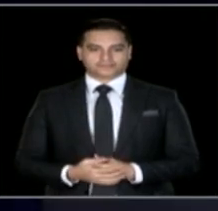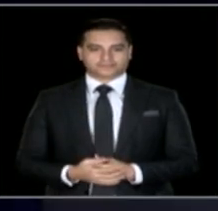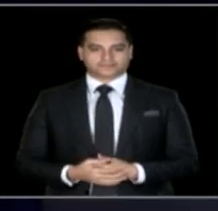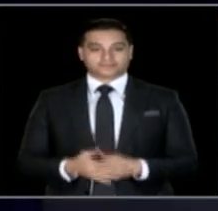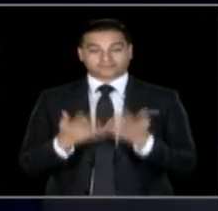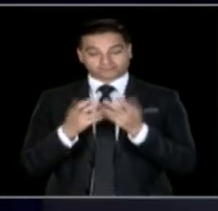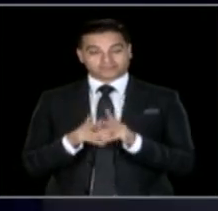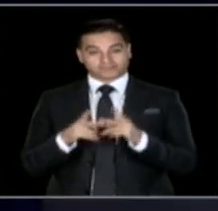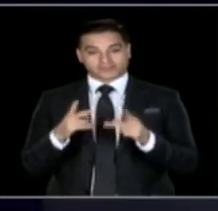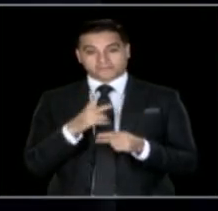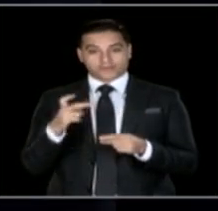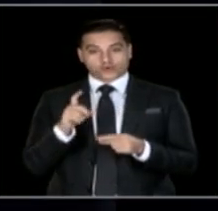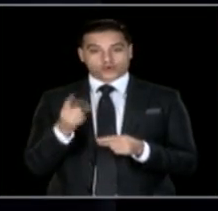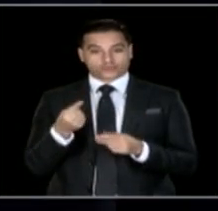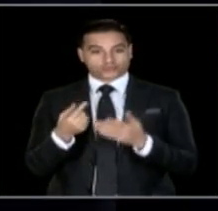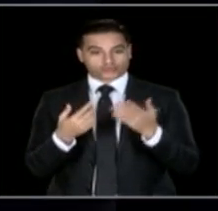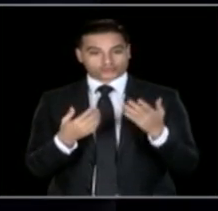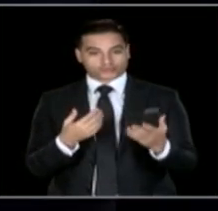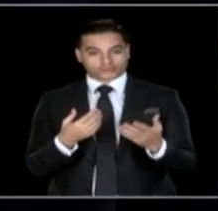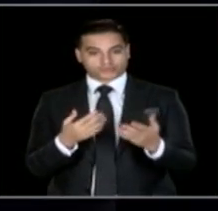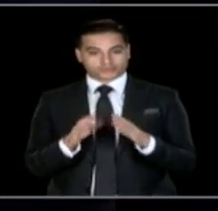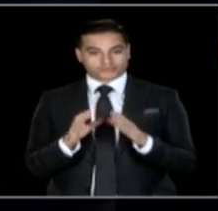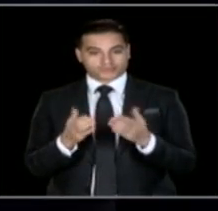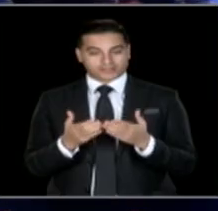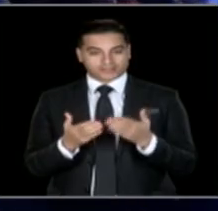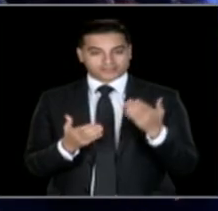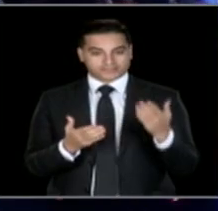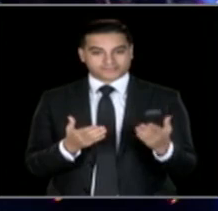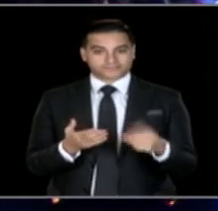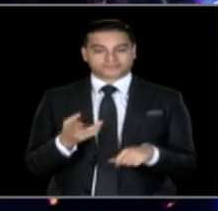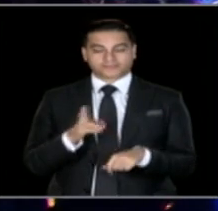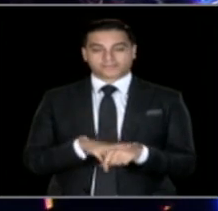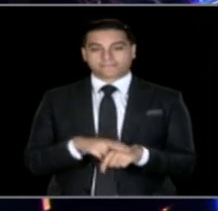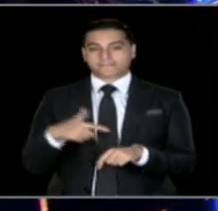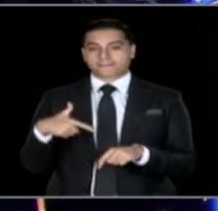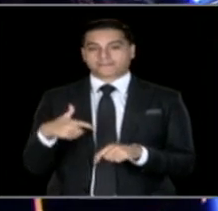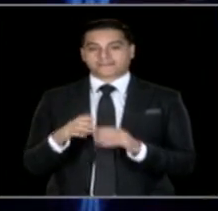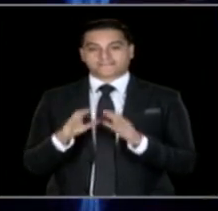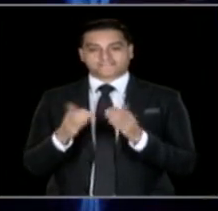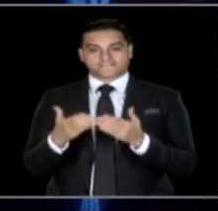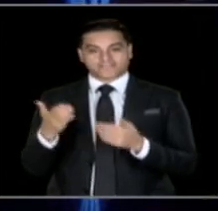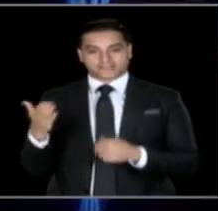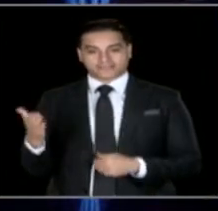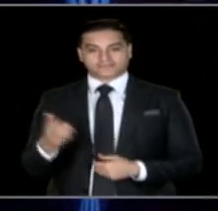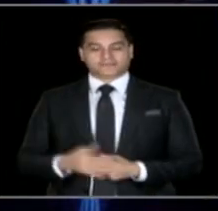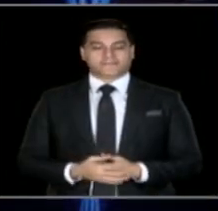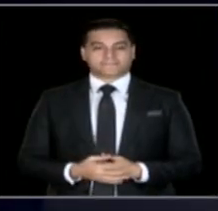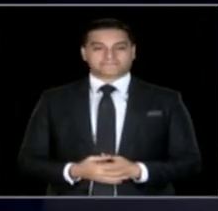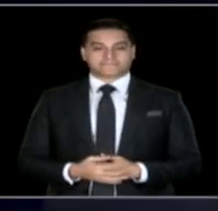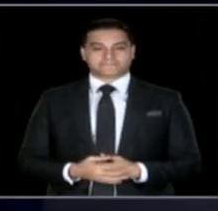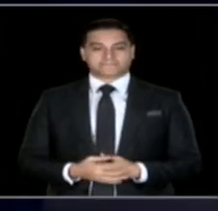النتيجة اتغيرت 215 راهبات الأرمن 60 جلوري الخاصة.